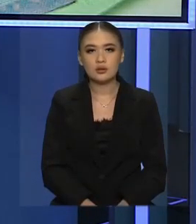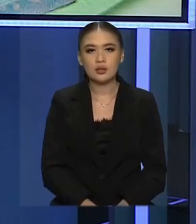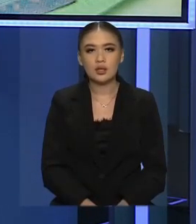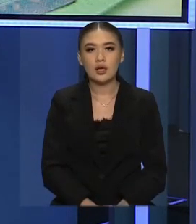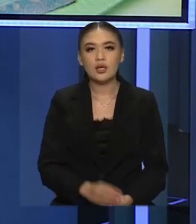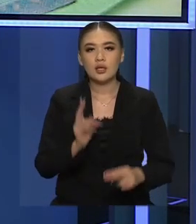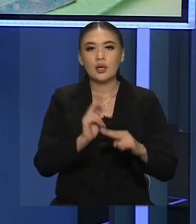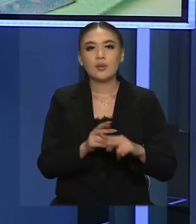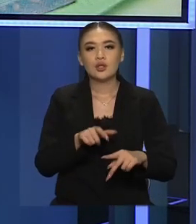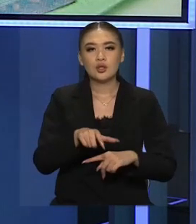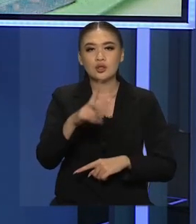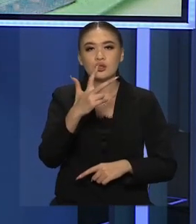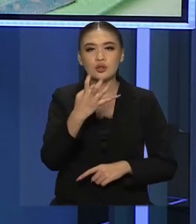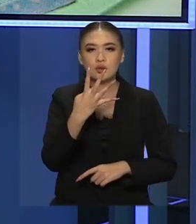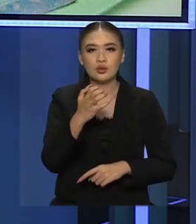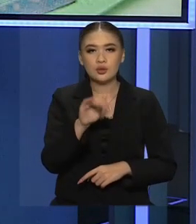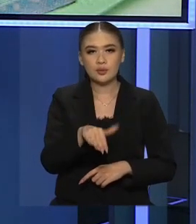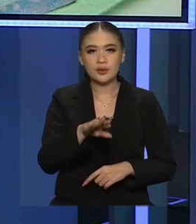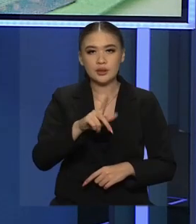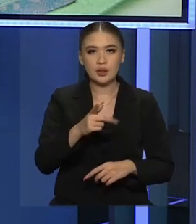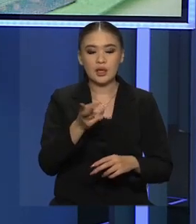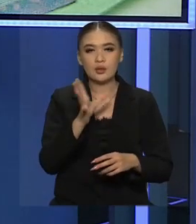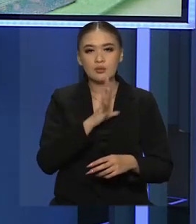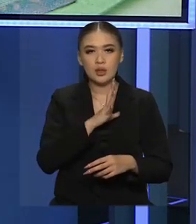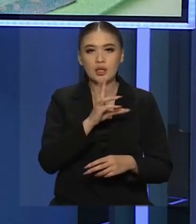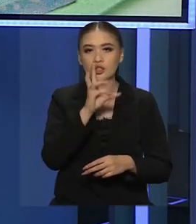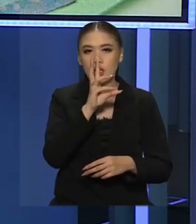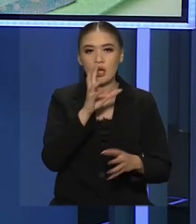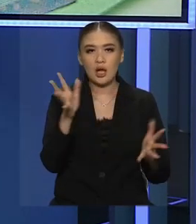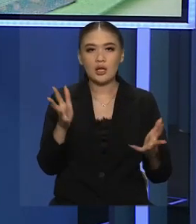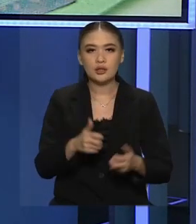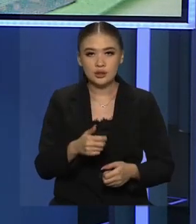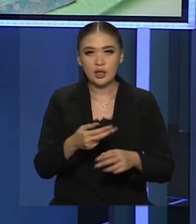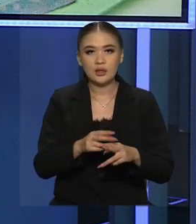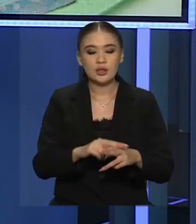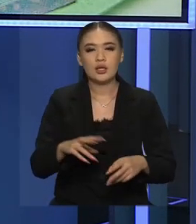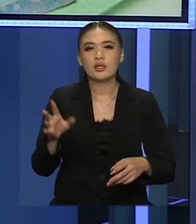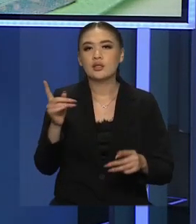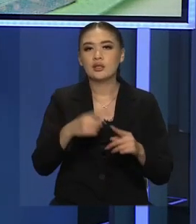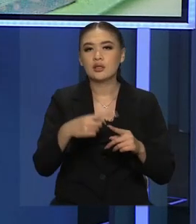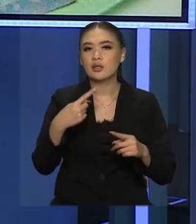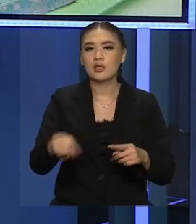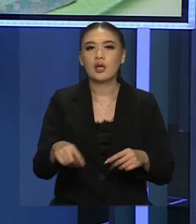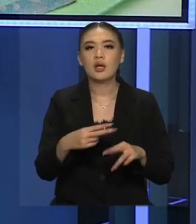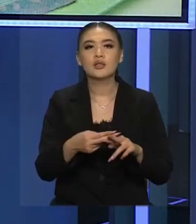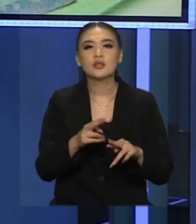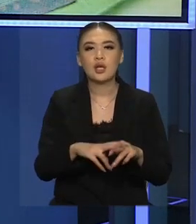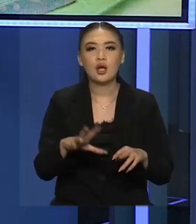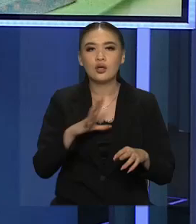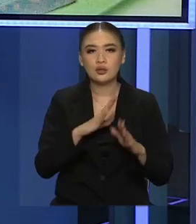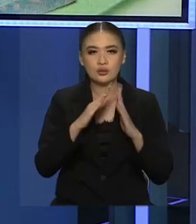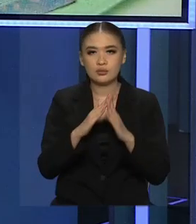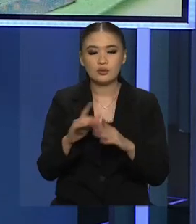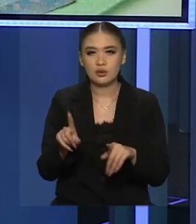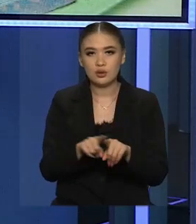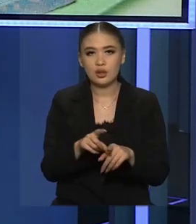Ал темір жолшылардың 300-400 мың теңге аралығында жалақы алатына шындыққа жанаспайды. Олар тұрғын үймен де қамтылмайды. Сондықтан